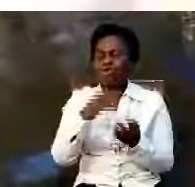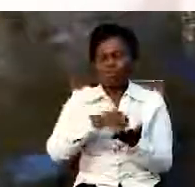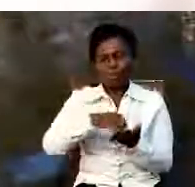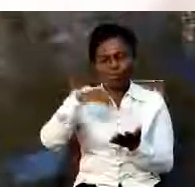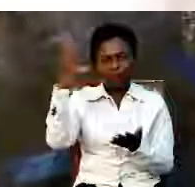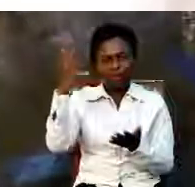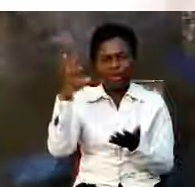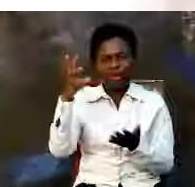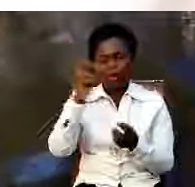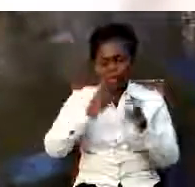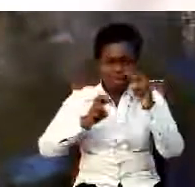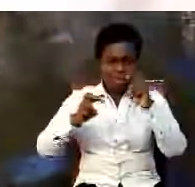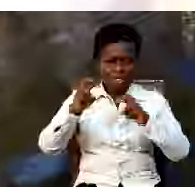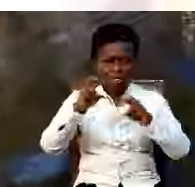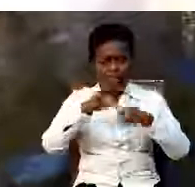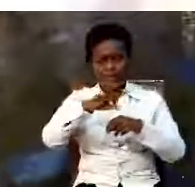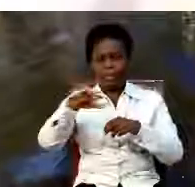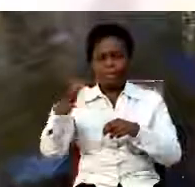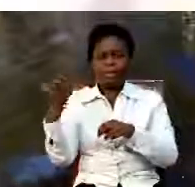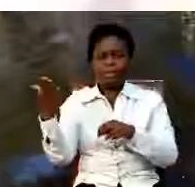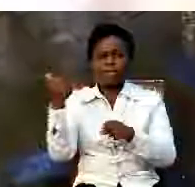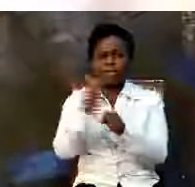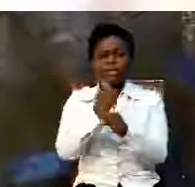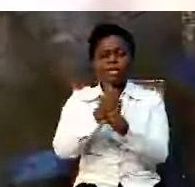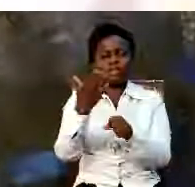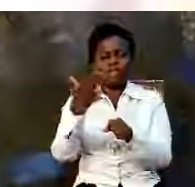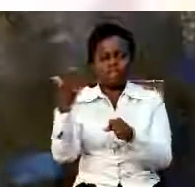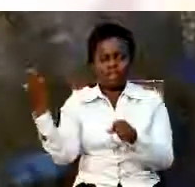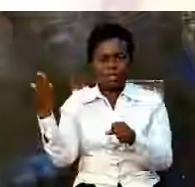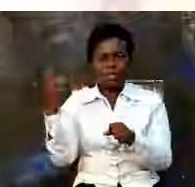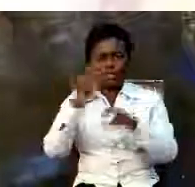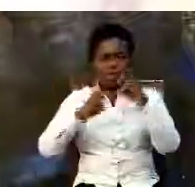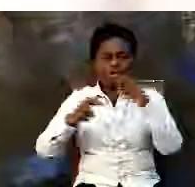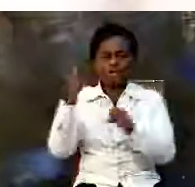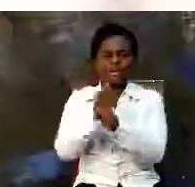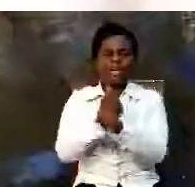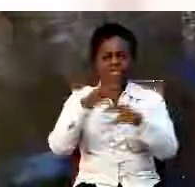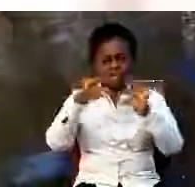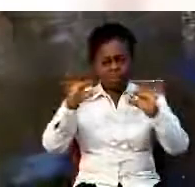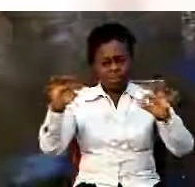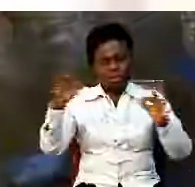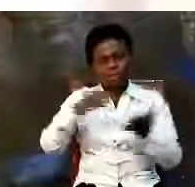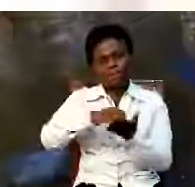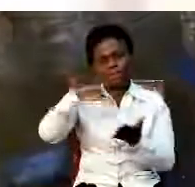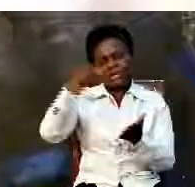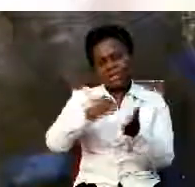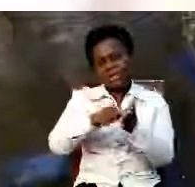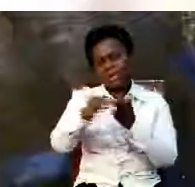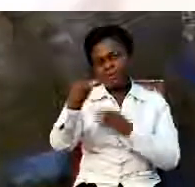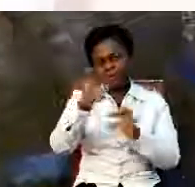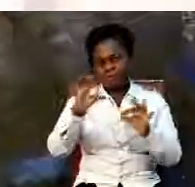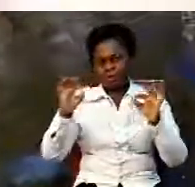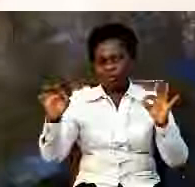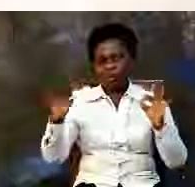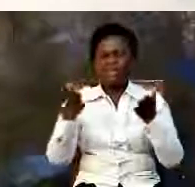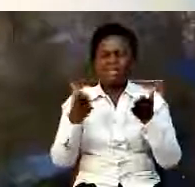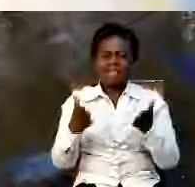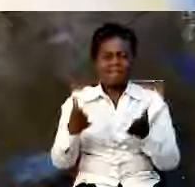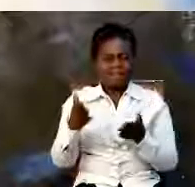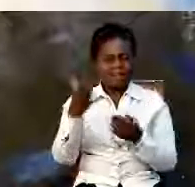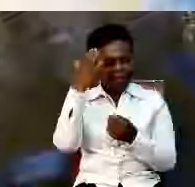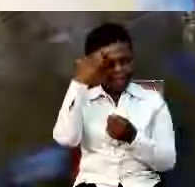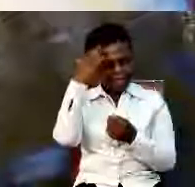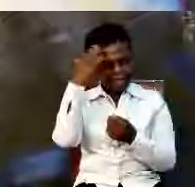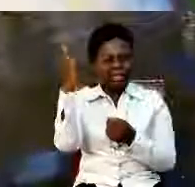tunakuwa tukitafuta mahali pengine. Mwanamume anataka kazi nzuri, yenye maslahi na inayolipa vizuri. Sasa hebu fikiria siku